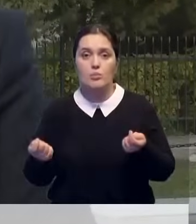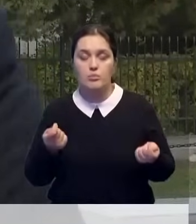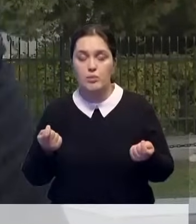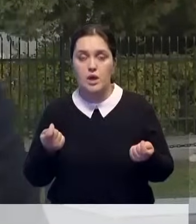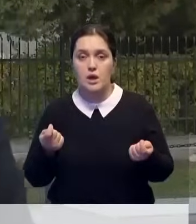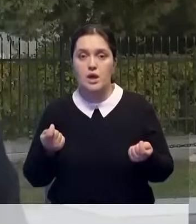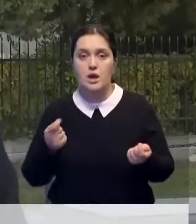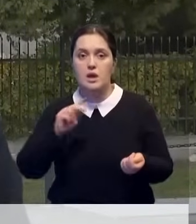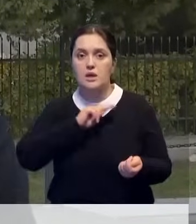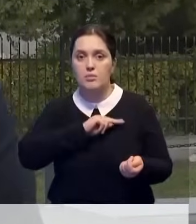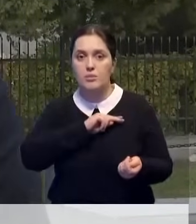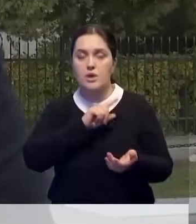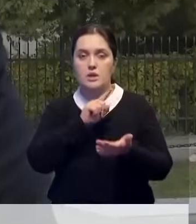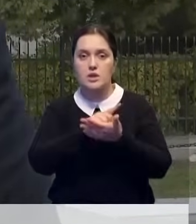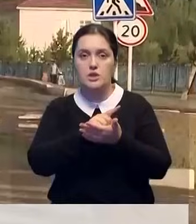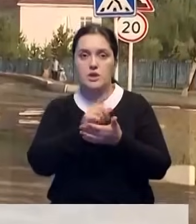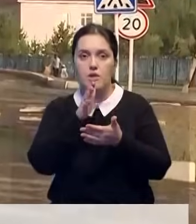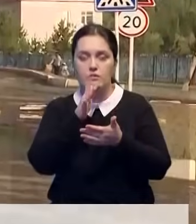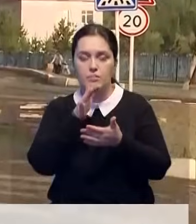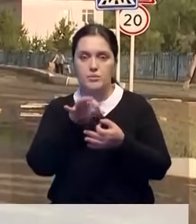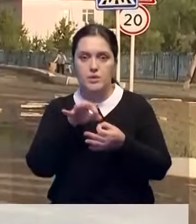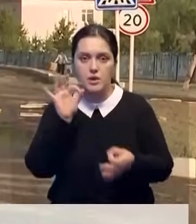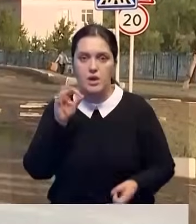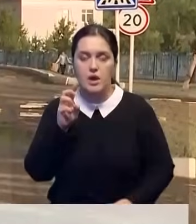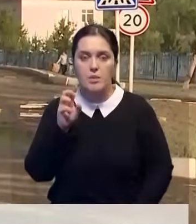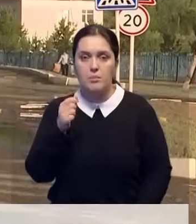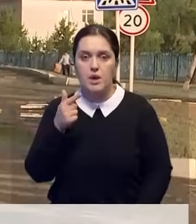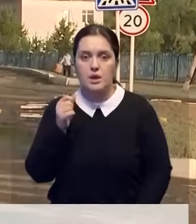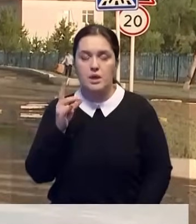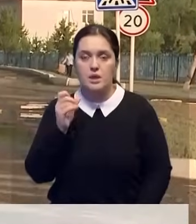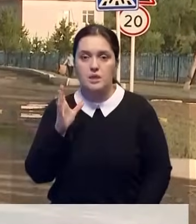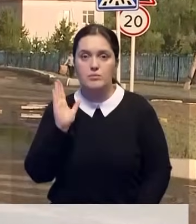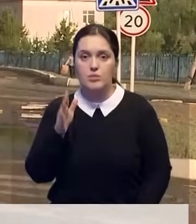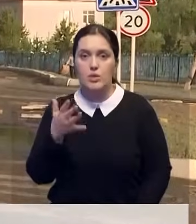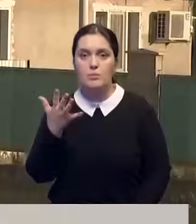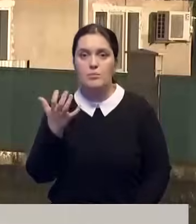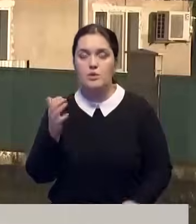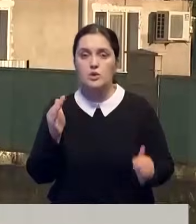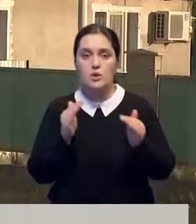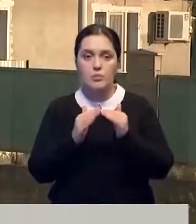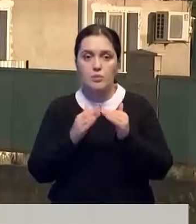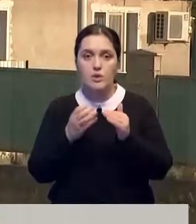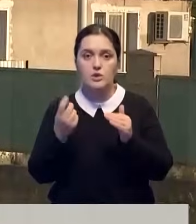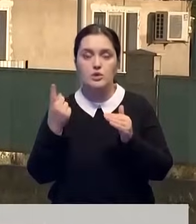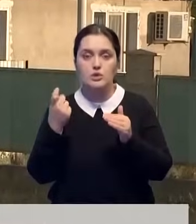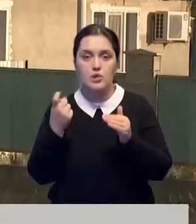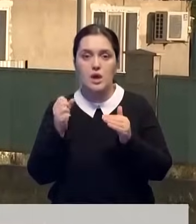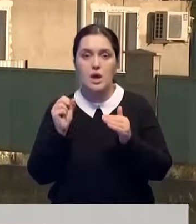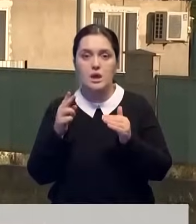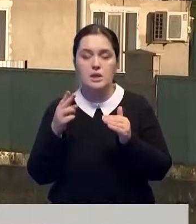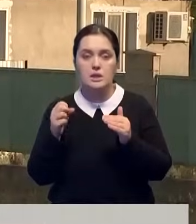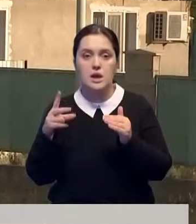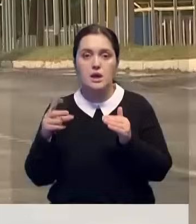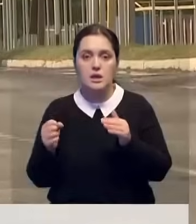находятся. Работы должны завершить в срок. В Баханасе к газу подключат более 500 домов. Еще 100 в селе Ахдала. В следующей